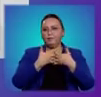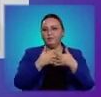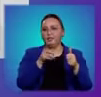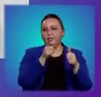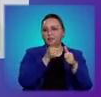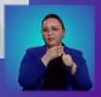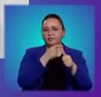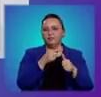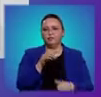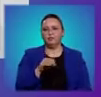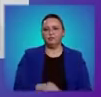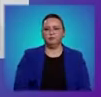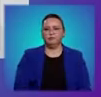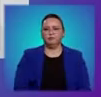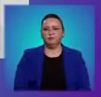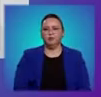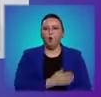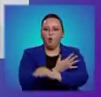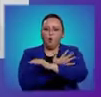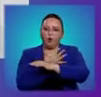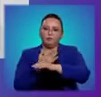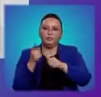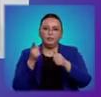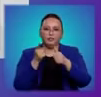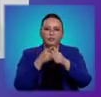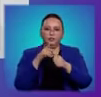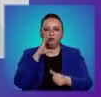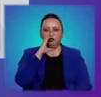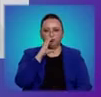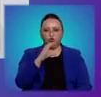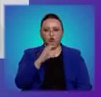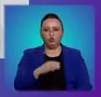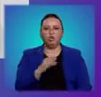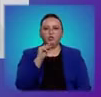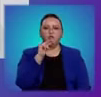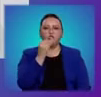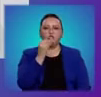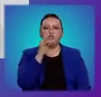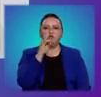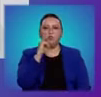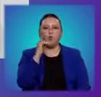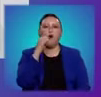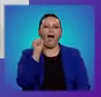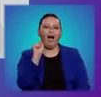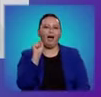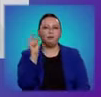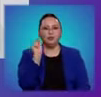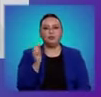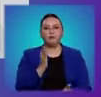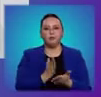бар. Чонгон гэдэг мөн урамлын нэр чон гэдгийг чинуа гэж бичдэг. Ийм гурван тохиолдол